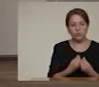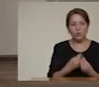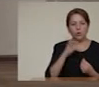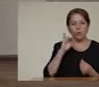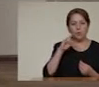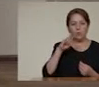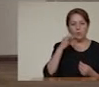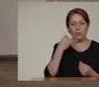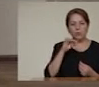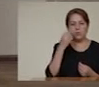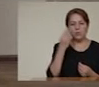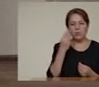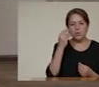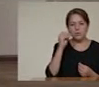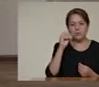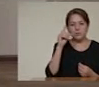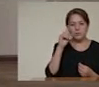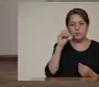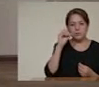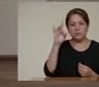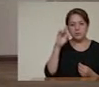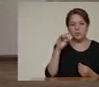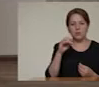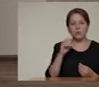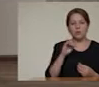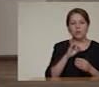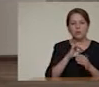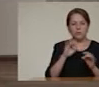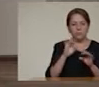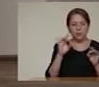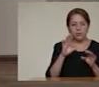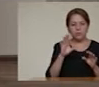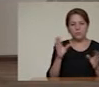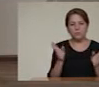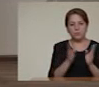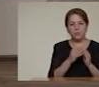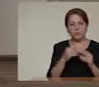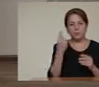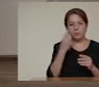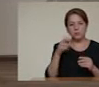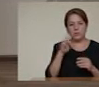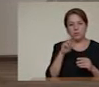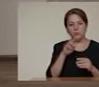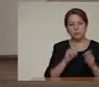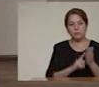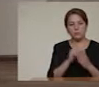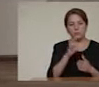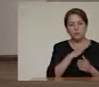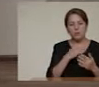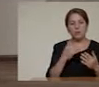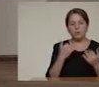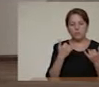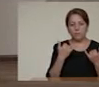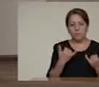bilan ushbu kalendar Yuliy kalendari 1-yanvardan boshlanadi degan bo'ldi. Va hozirda